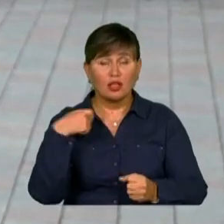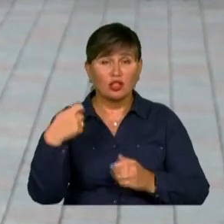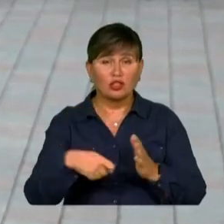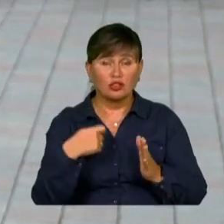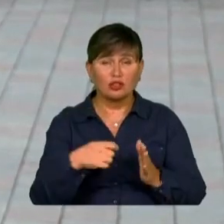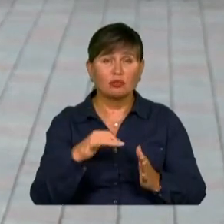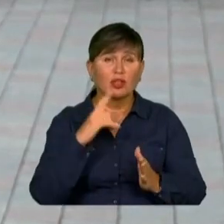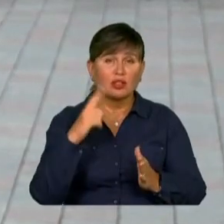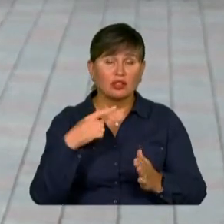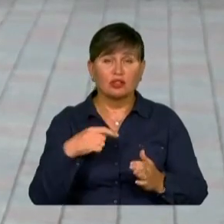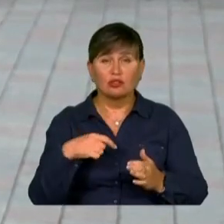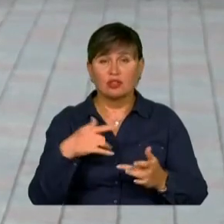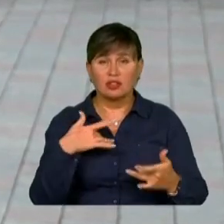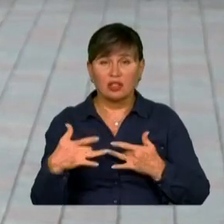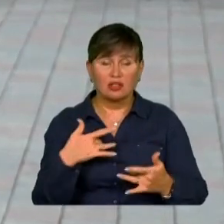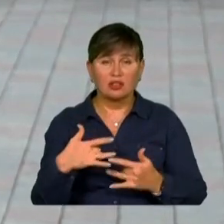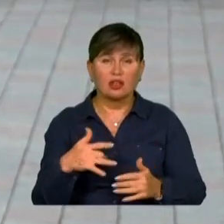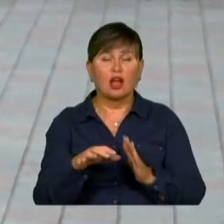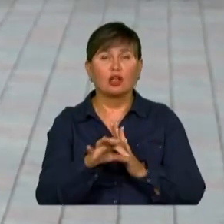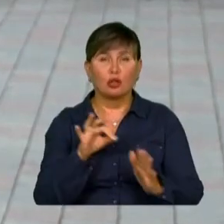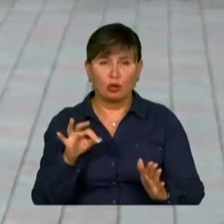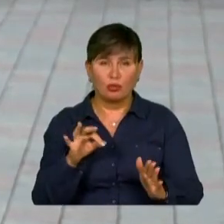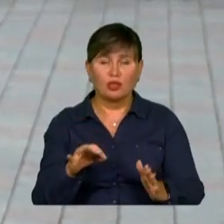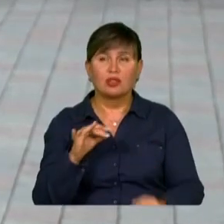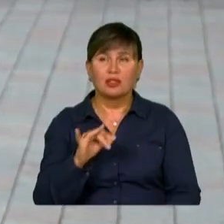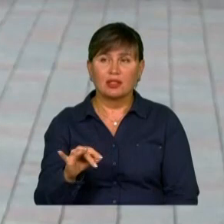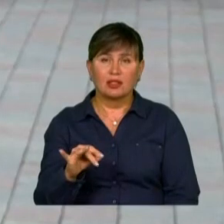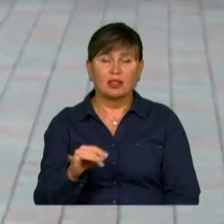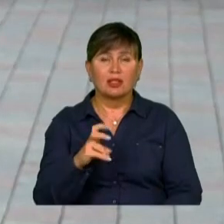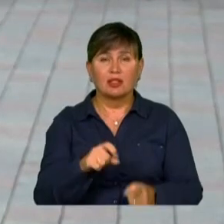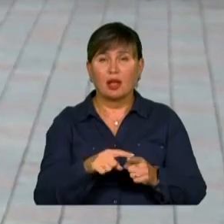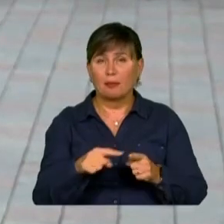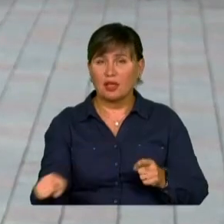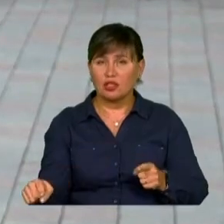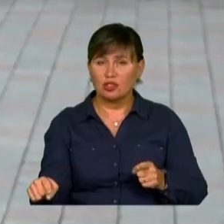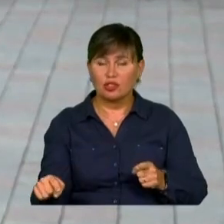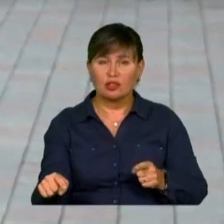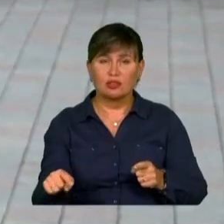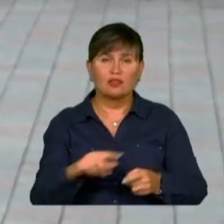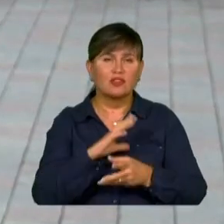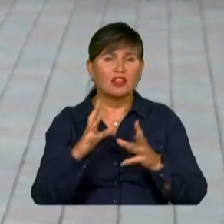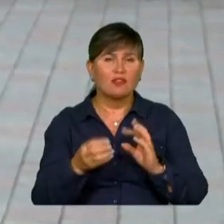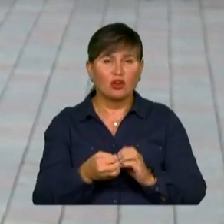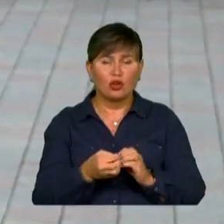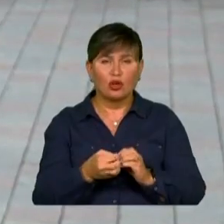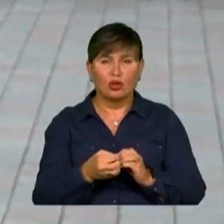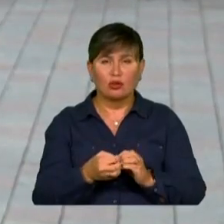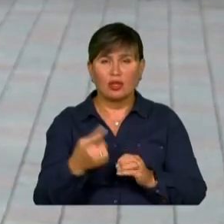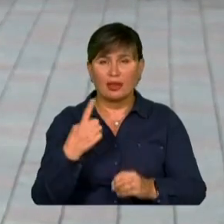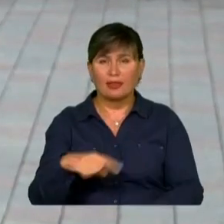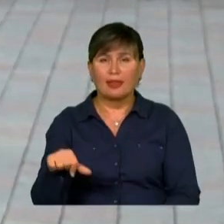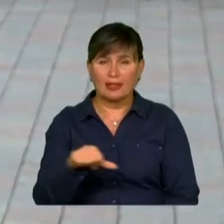и молодежных театров, они отобраны. И вот на протяжении всего почти